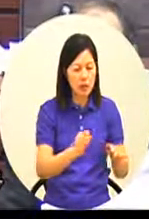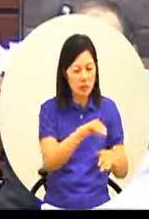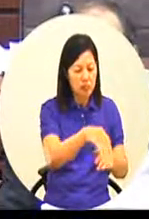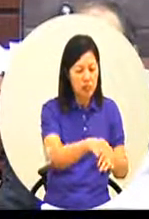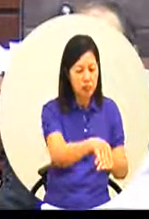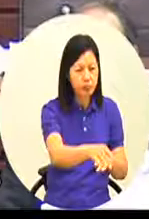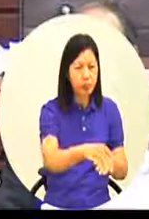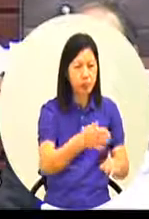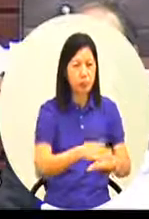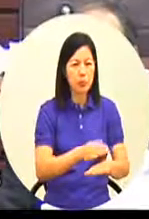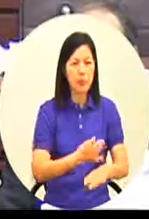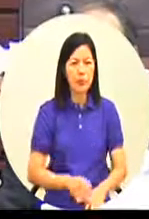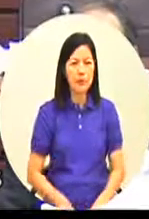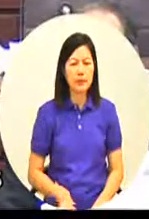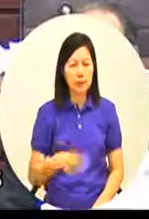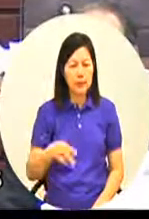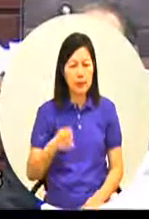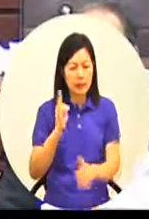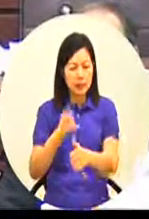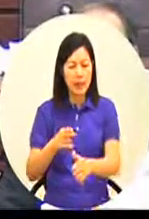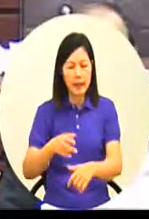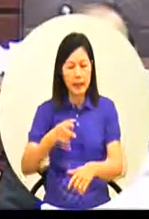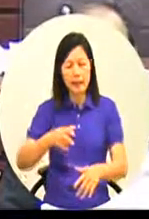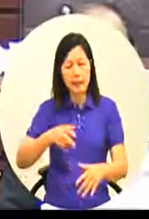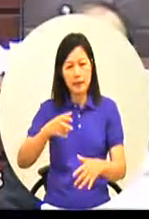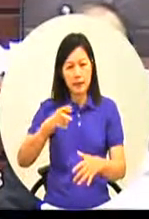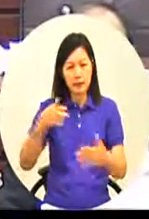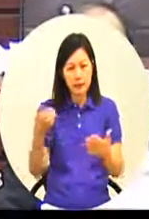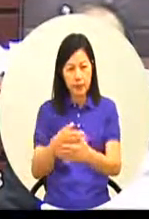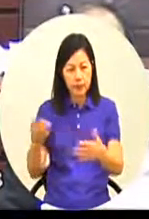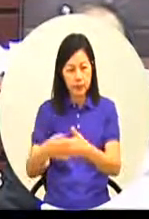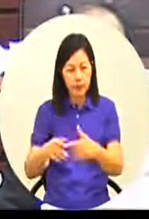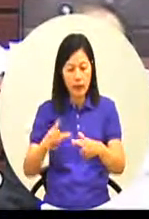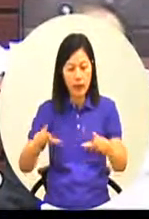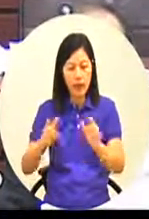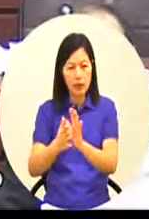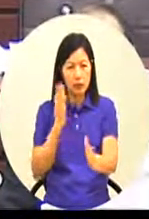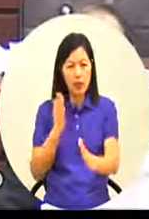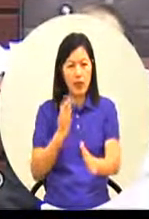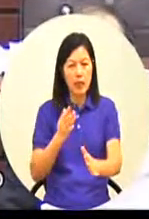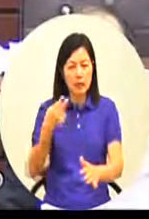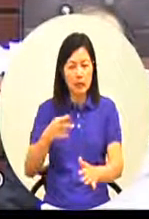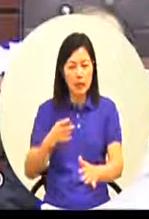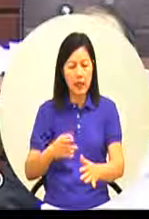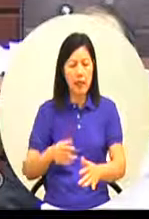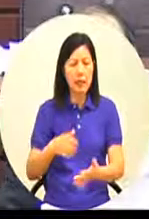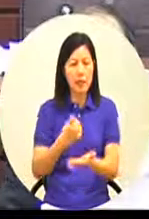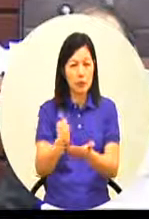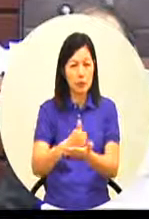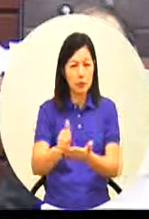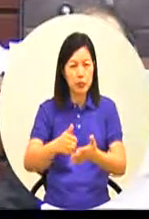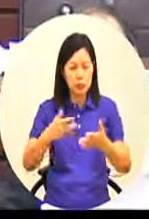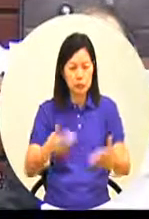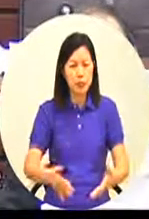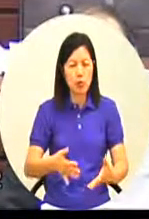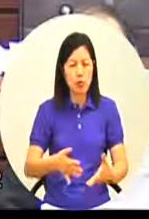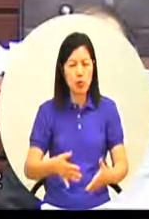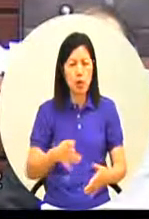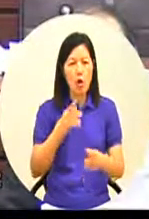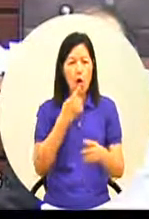队，因为咱的挡车如果超速，尤其大家在看在红绿灯的前面